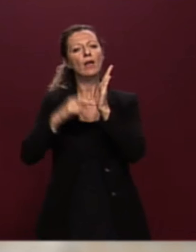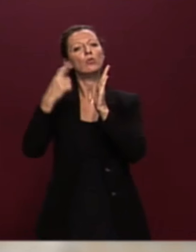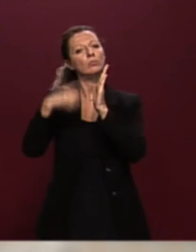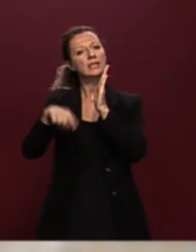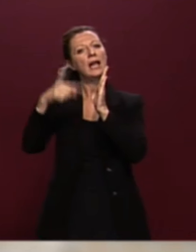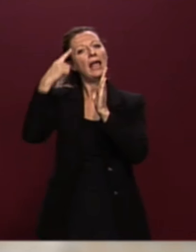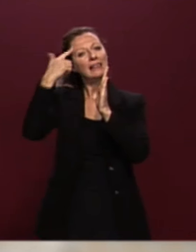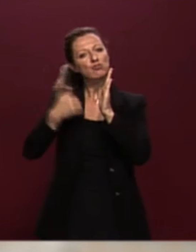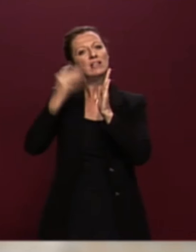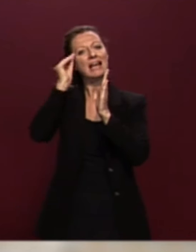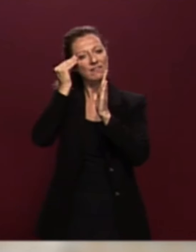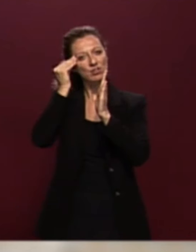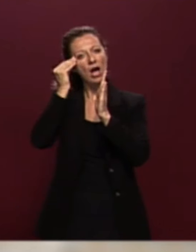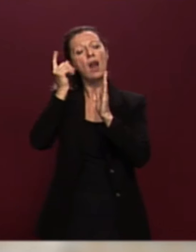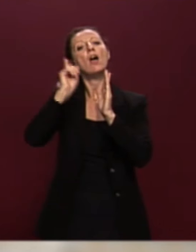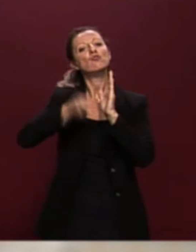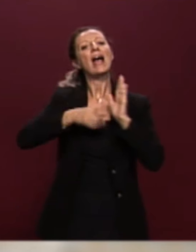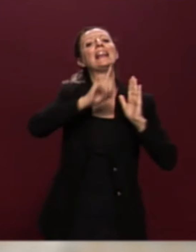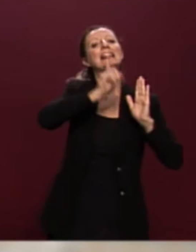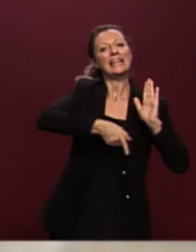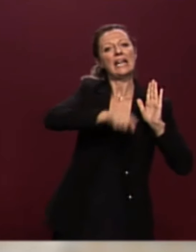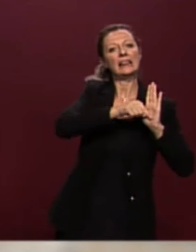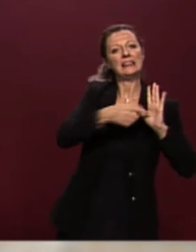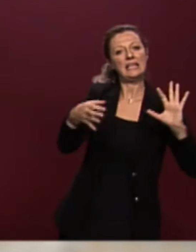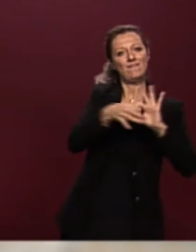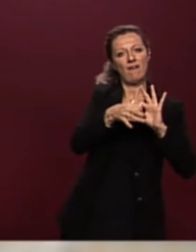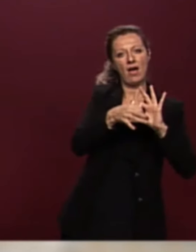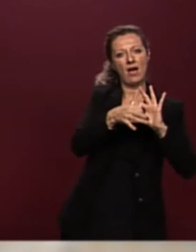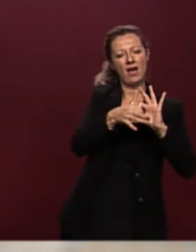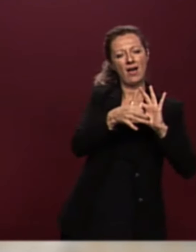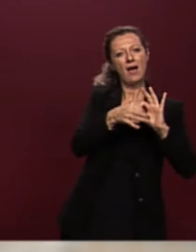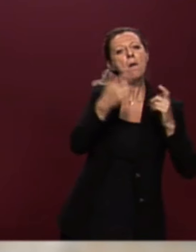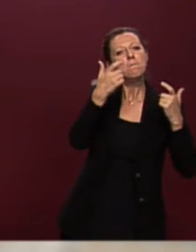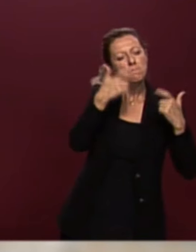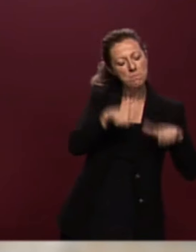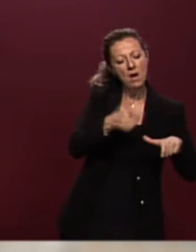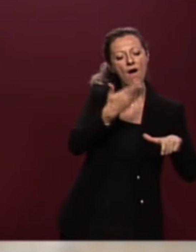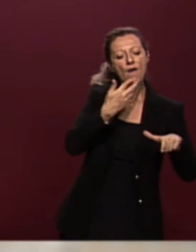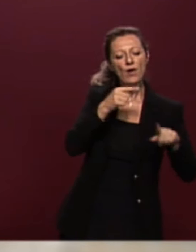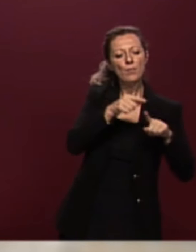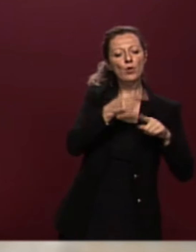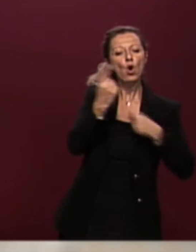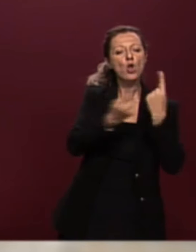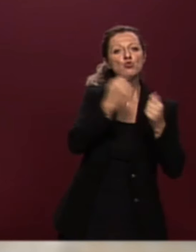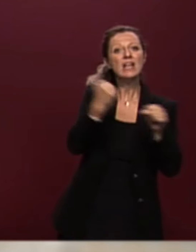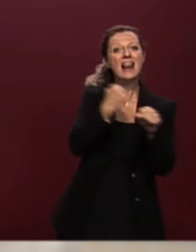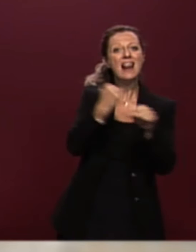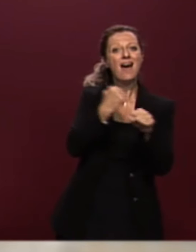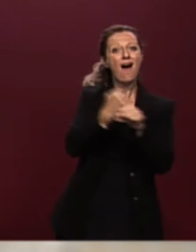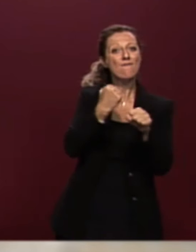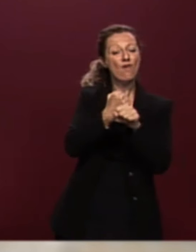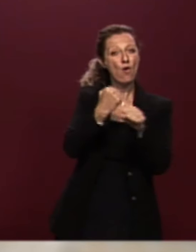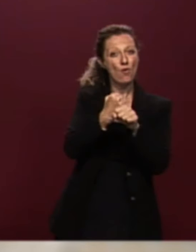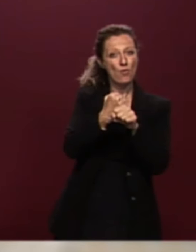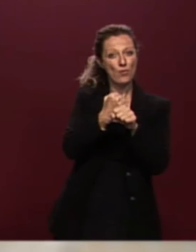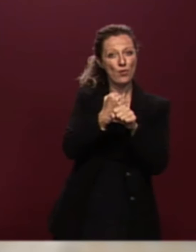artificiale, una direttiva per migliorare le condizioni di lavoro